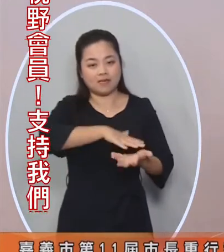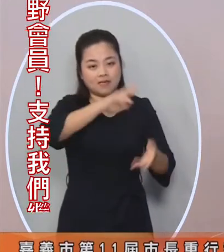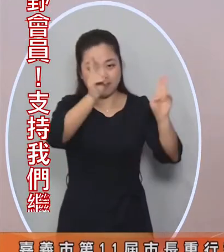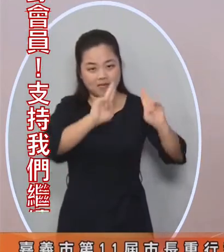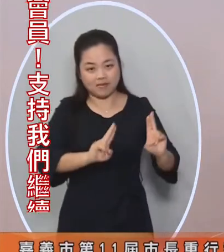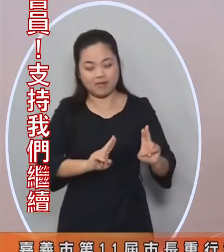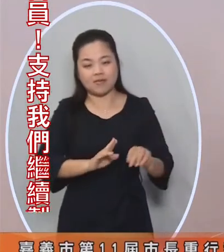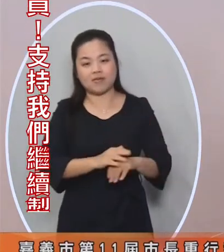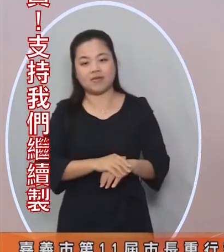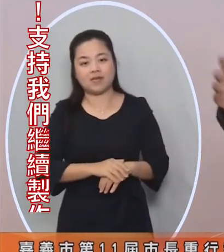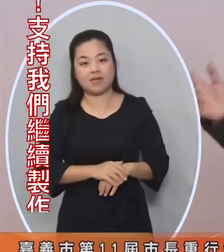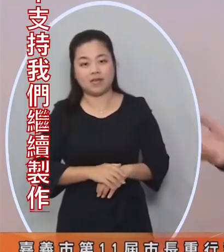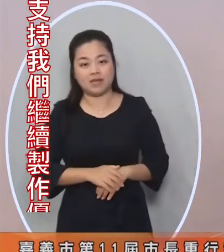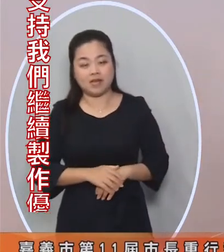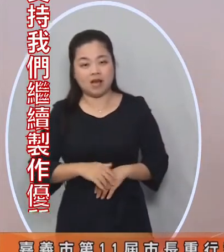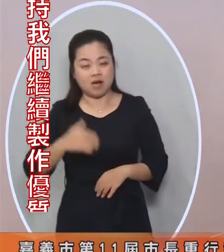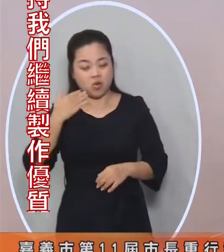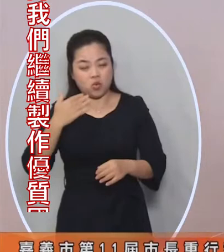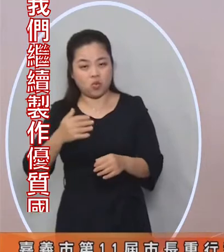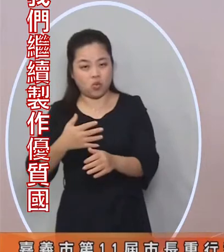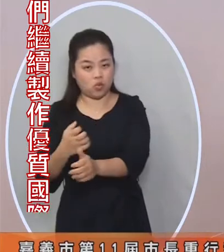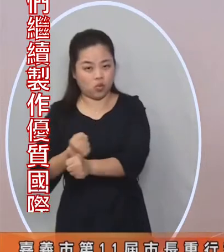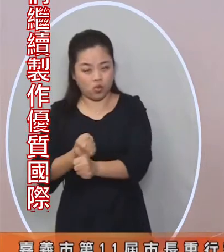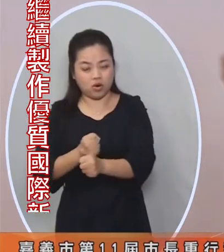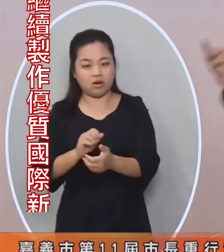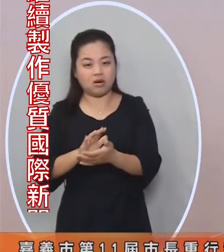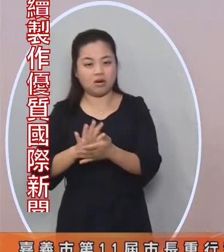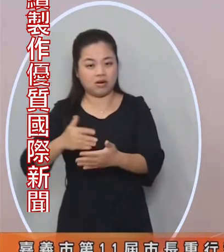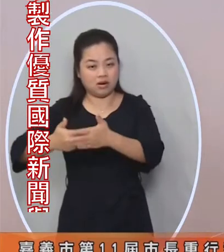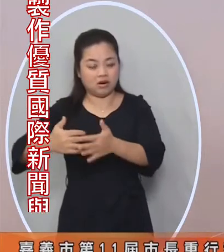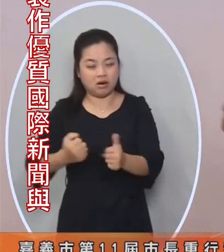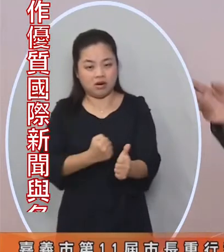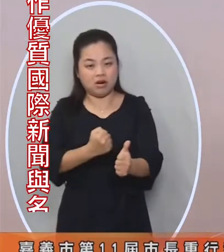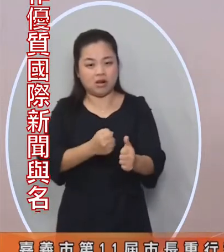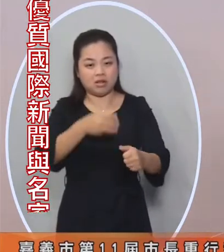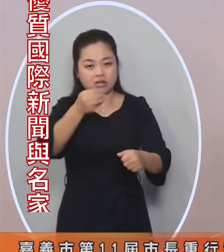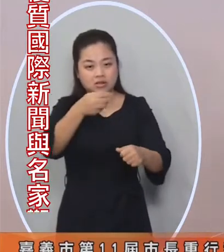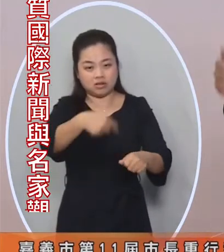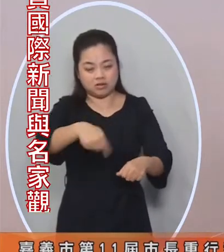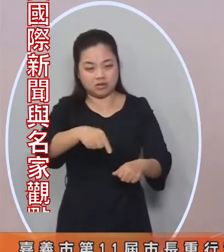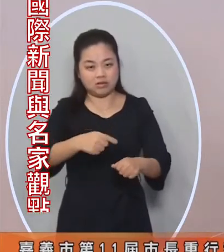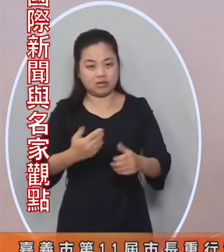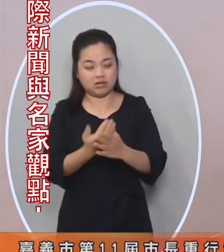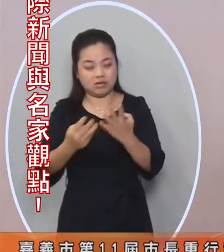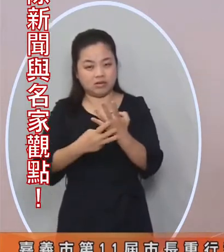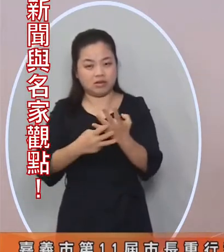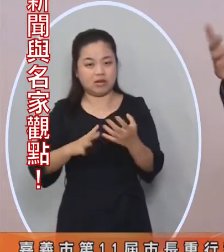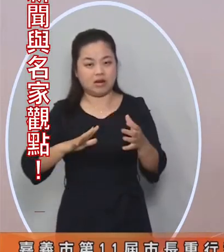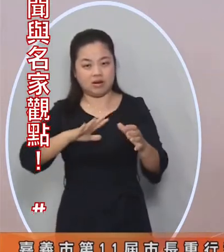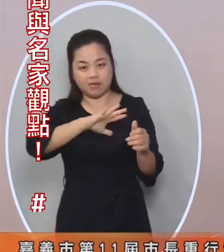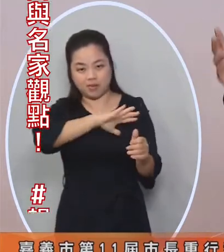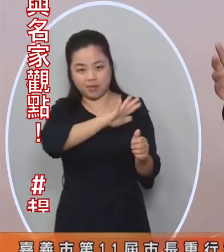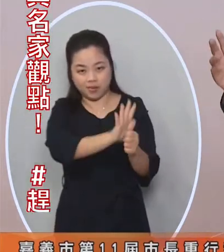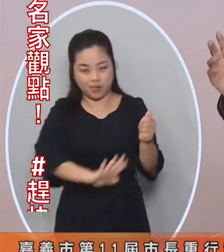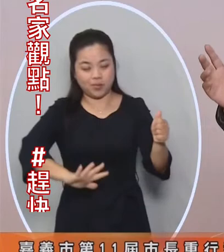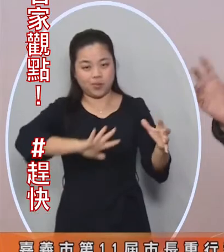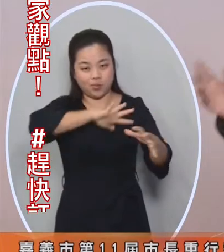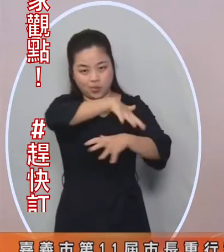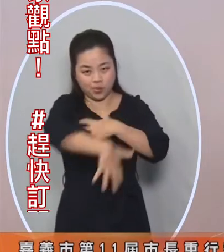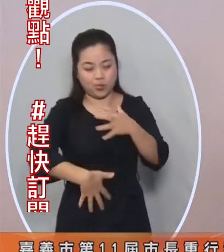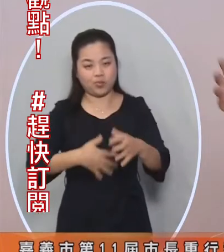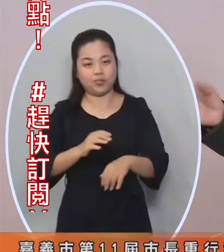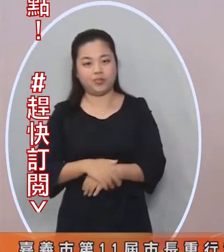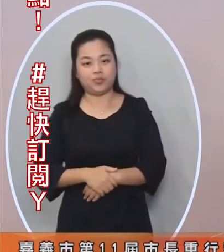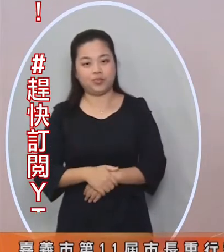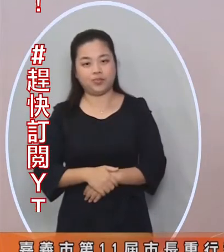共产党，台湾叫共产党，对，规个青年产业拢破坏掉，世界经济拢影响掉，即嘛迄种。